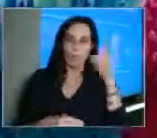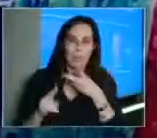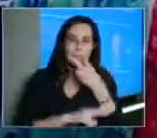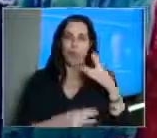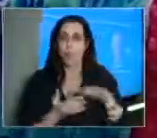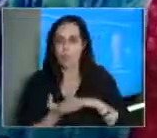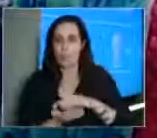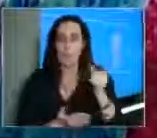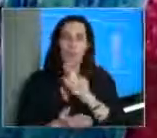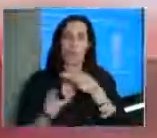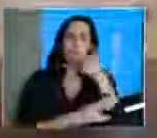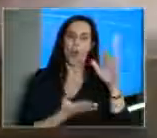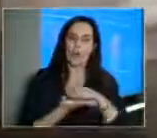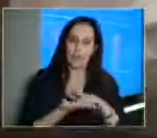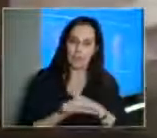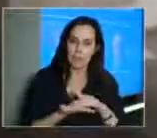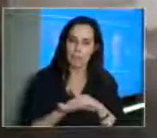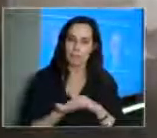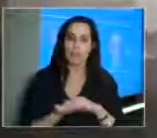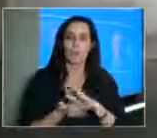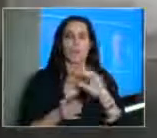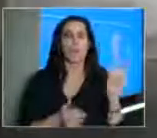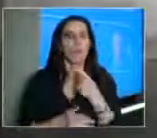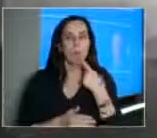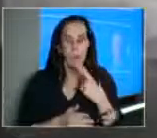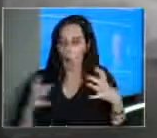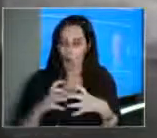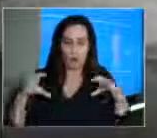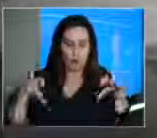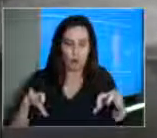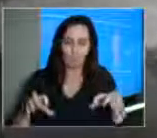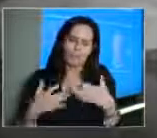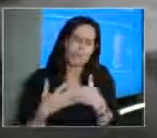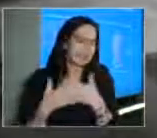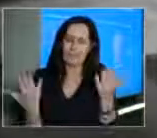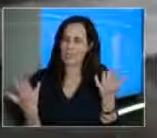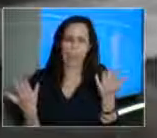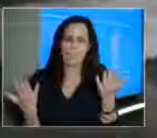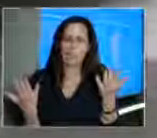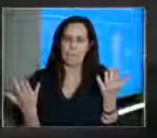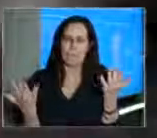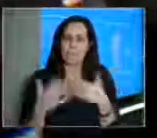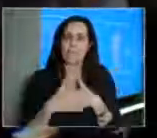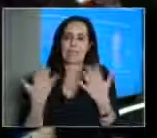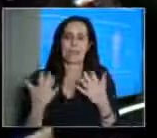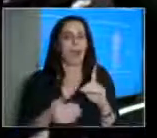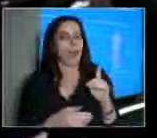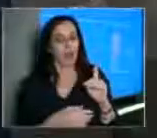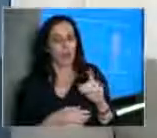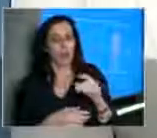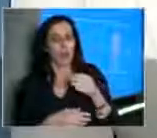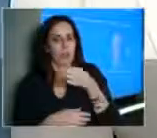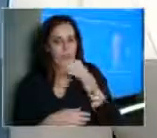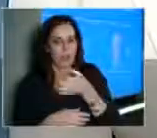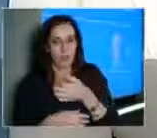את אחוז החסימה, מי לא יעבור את אחוז החסימה. כל מי שמדבר על גושים ומפלגות, סתם מעניין את עצמו, שזה בסדר